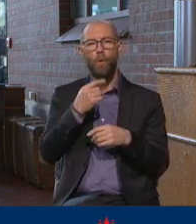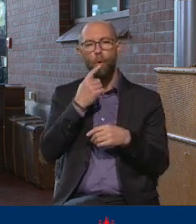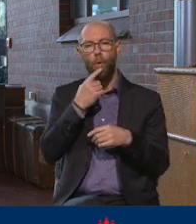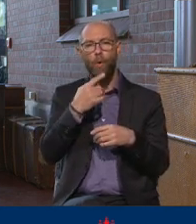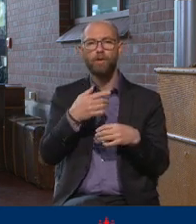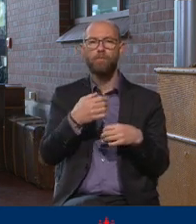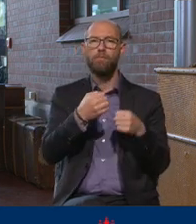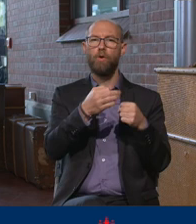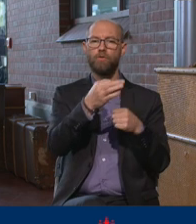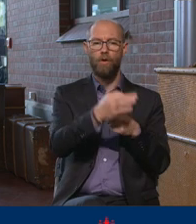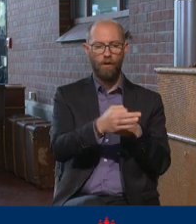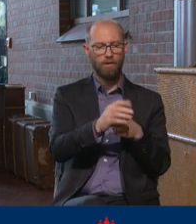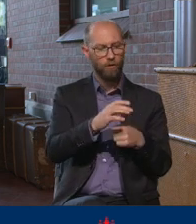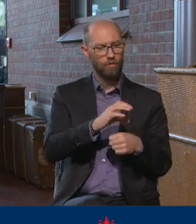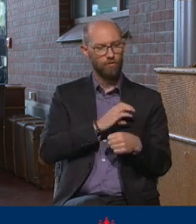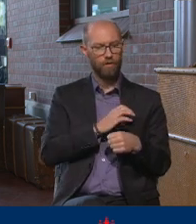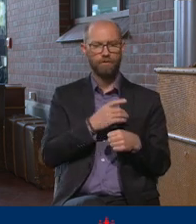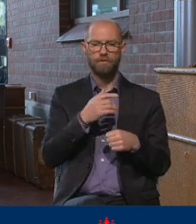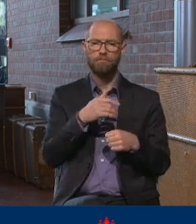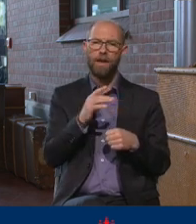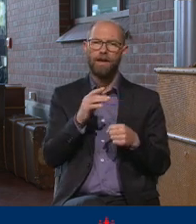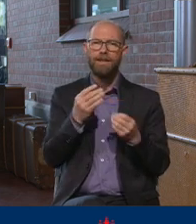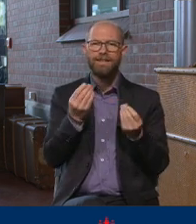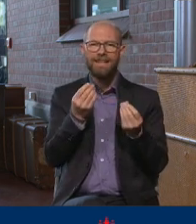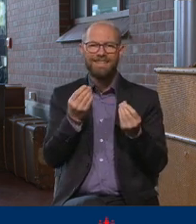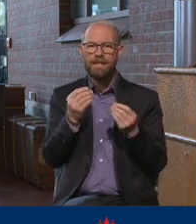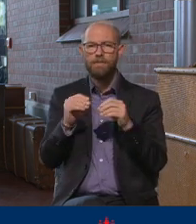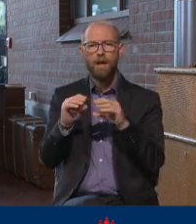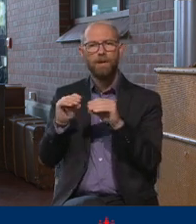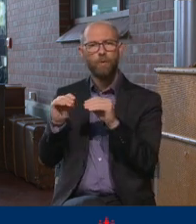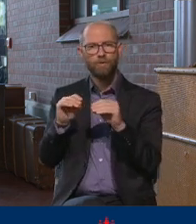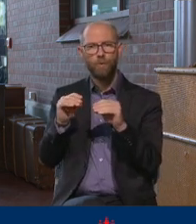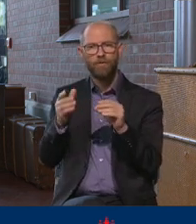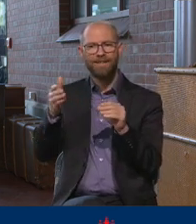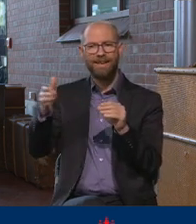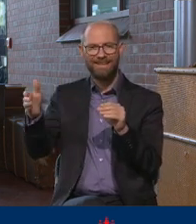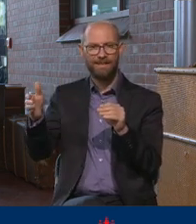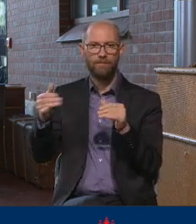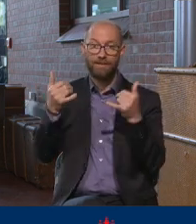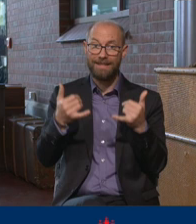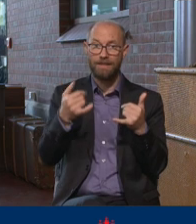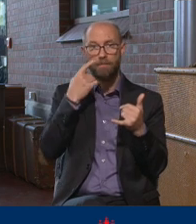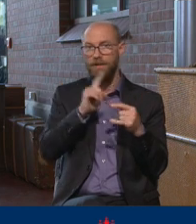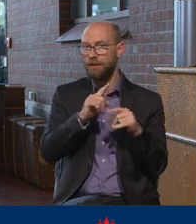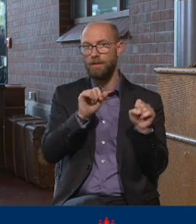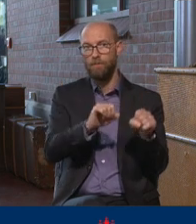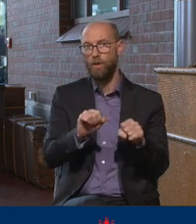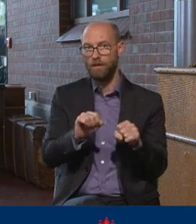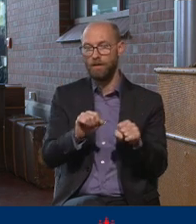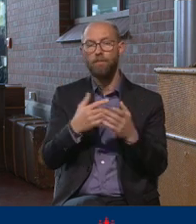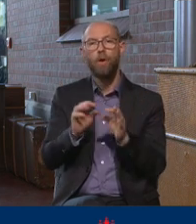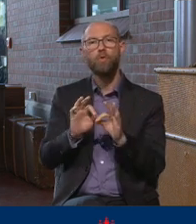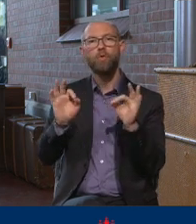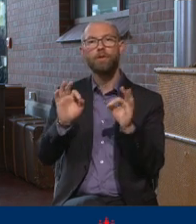mögliche nutzung hintendran die sensibler sind überhaupt zu verfolgen was ja heute handlich nicht geht ich finde es gut das hat er uns